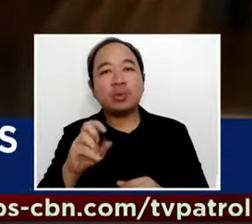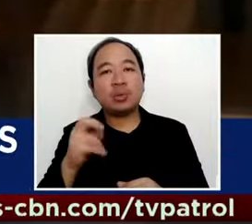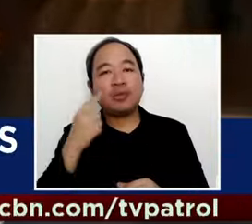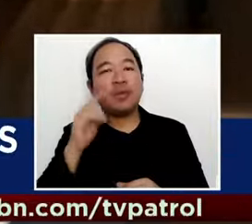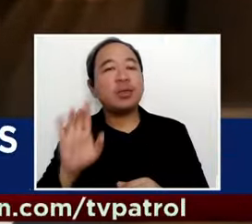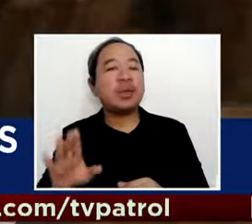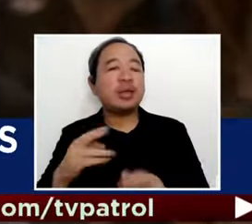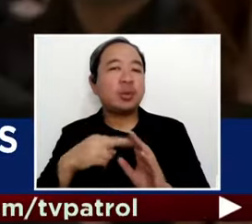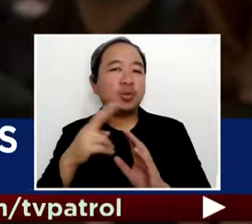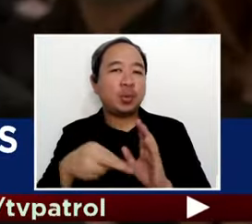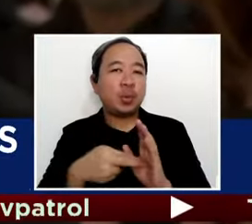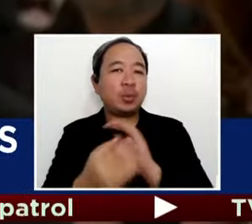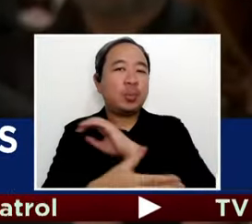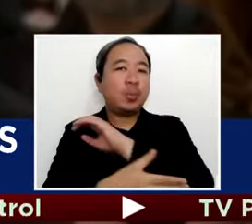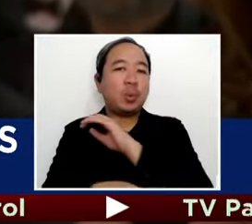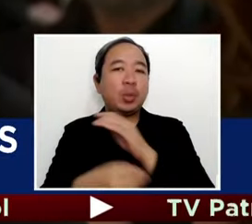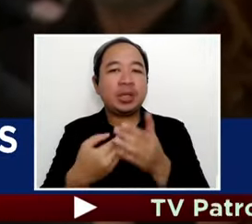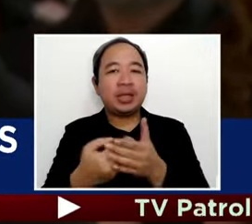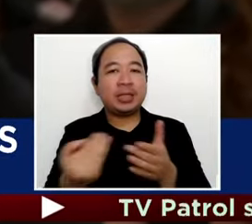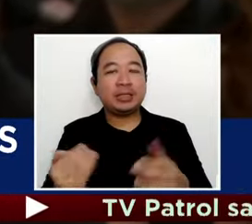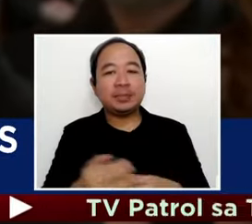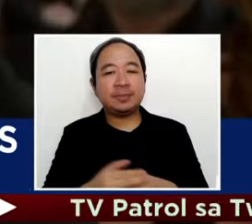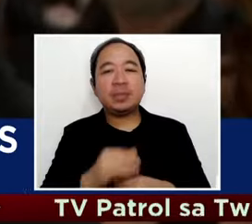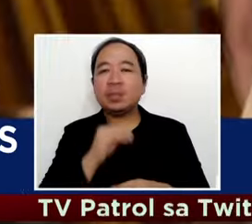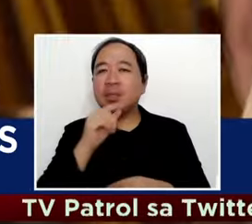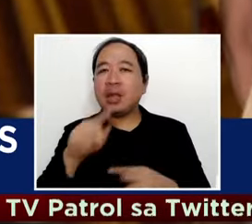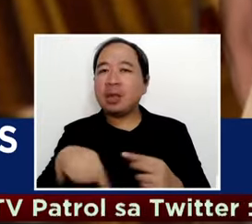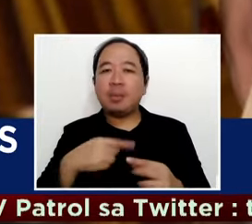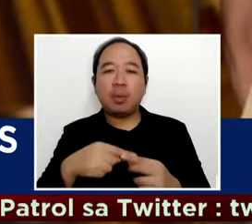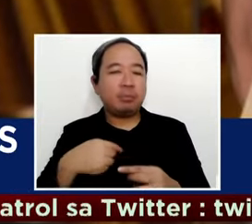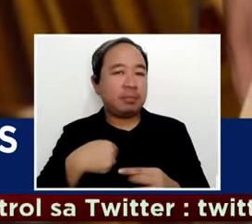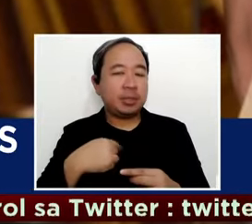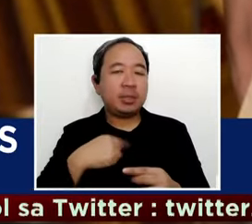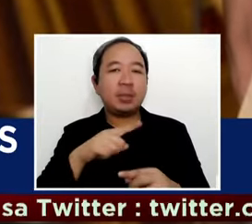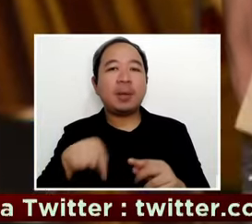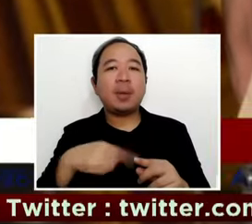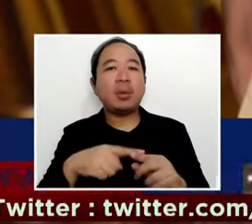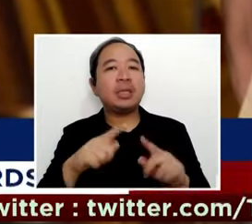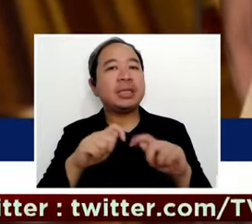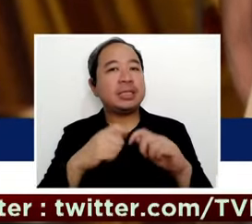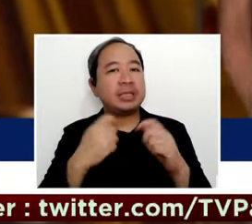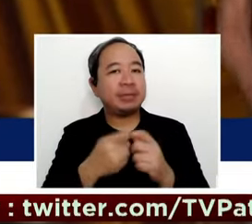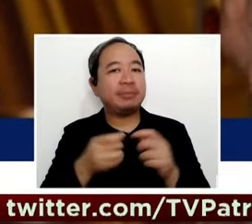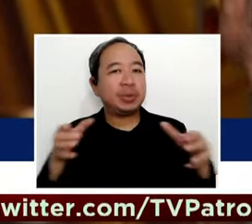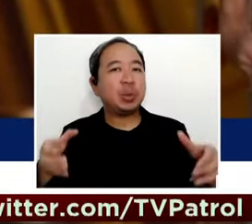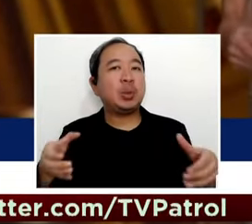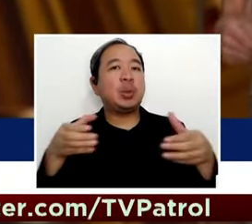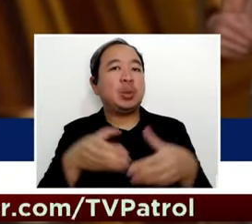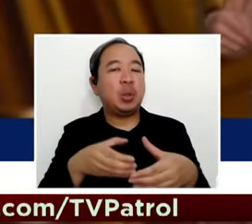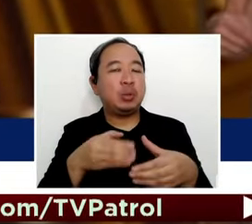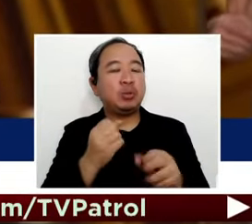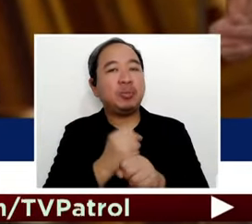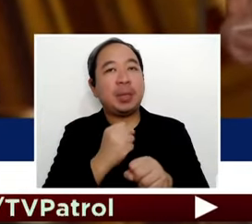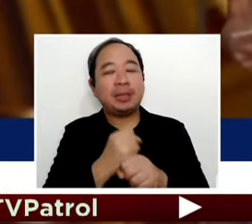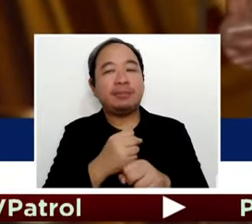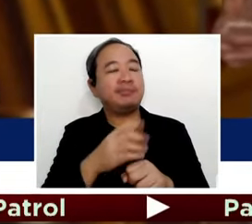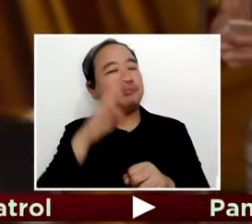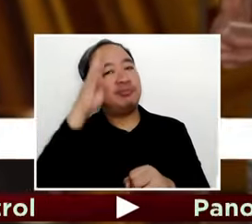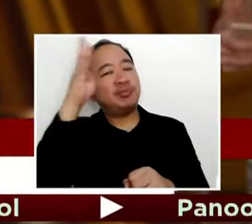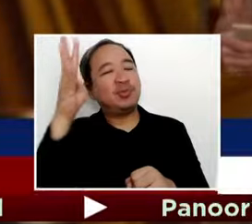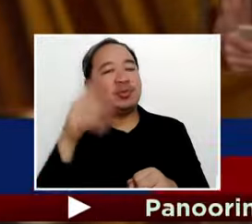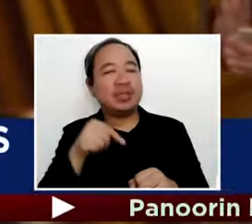Things. It's not about me. It's about a team that came together to make something greater than the sum of its